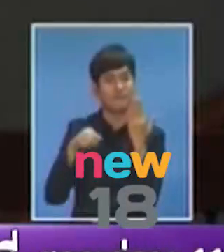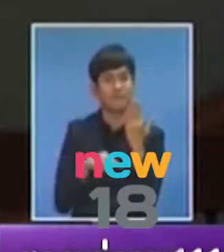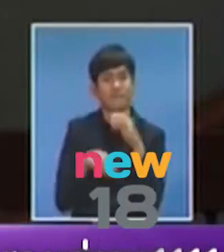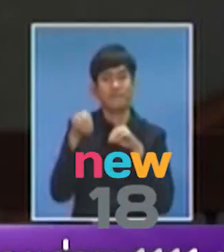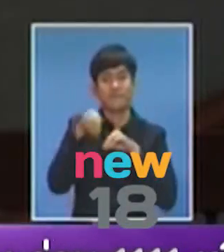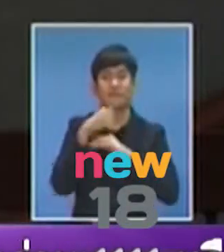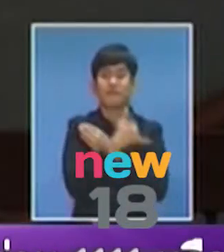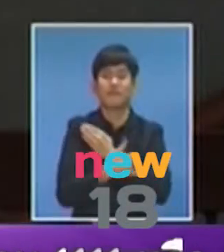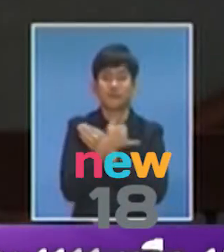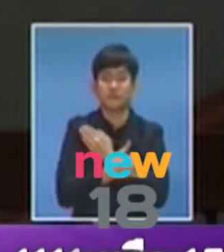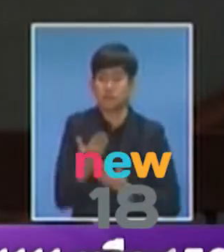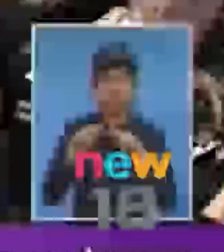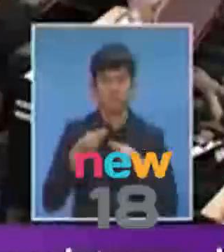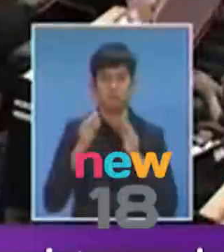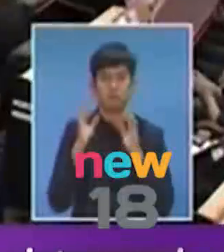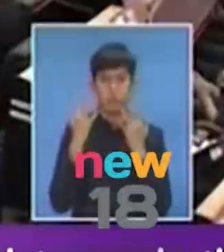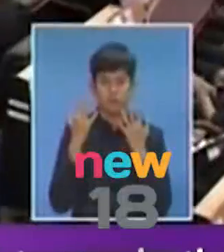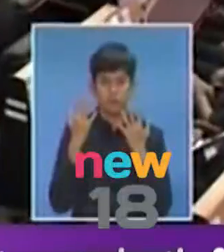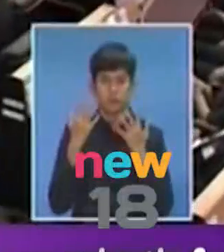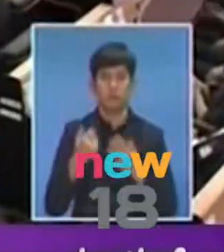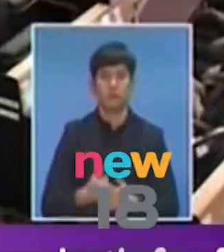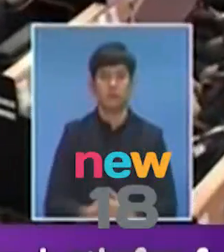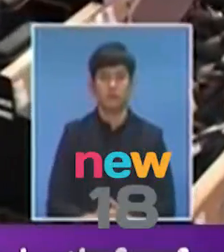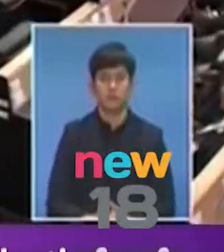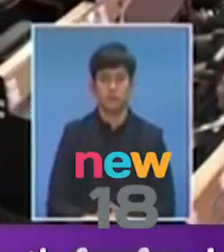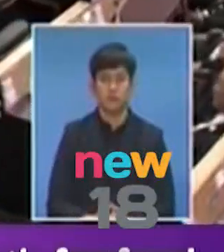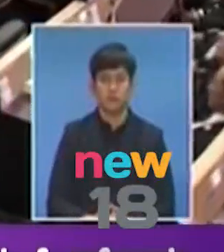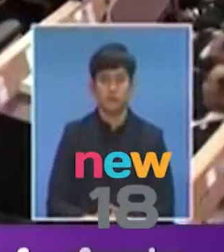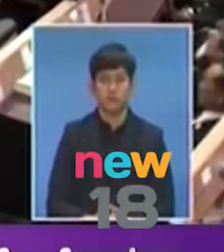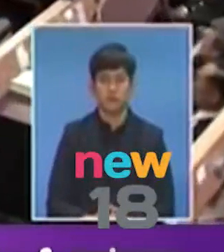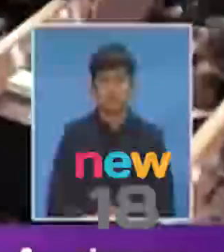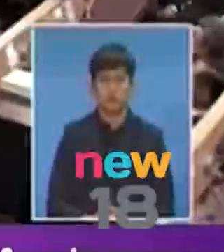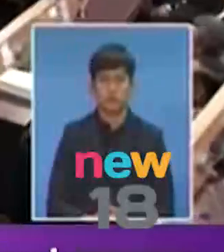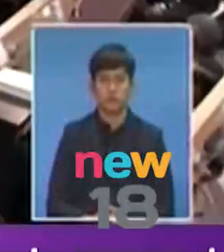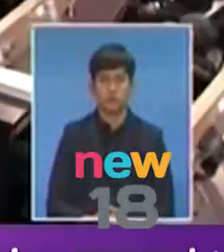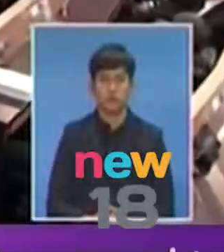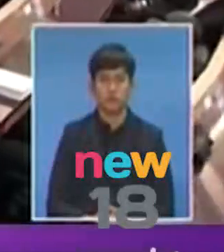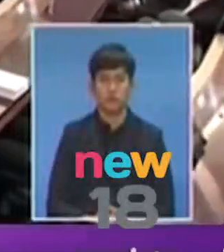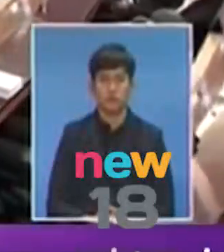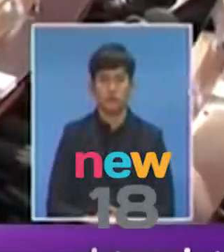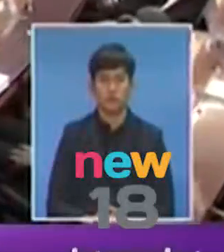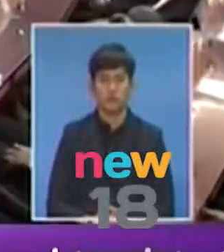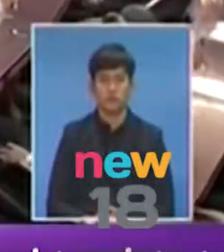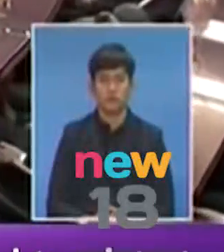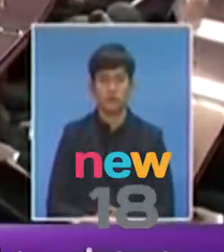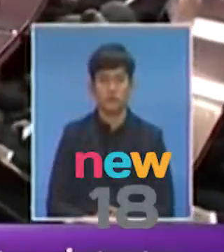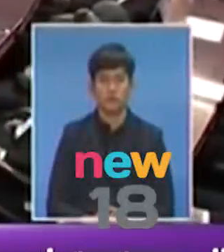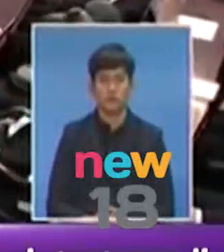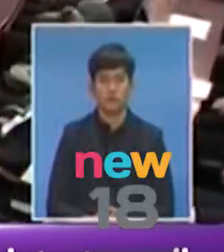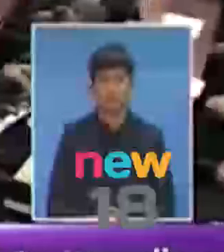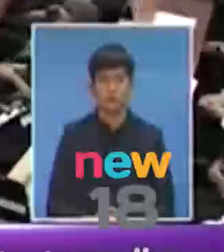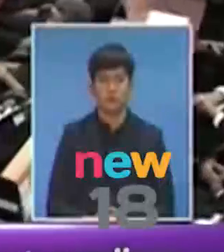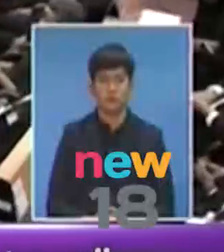งแตกแยกมีการบาดเจ็บล้มตายซึ่งนอกจากนี้ครับปัญหาเศรษฐกิจที่สั่งสมมานานก็ยังทำให้การลงทุนหยุด